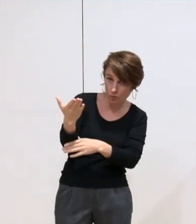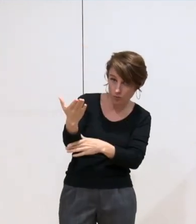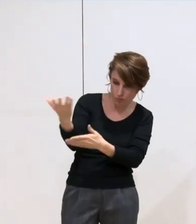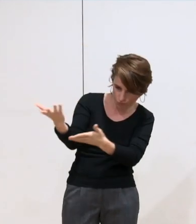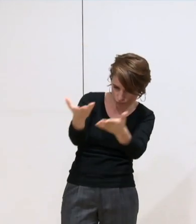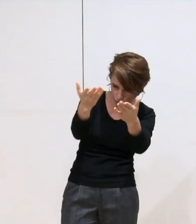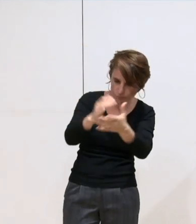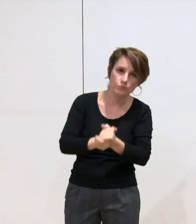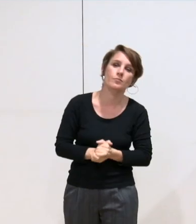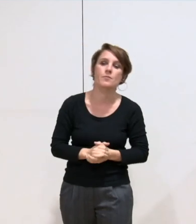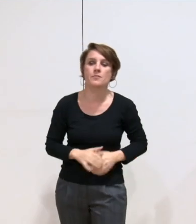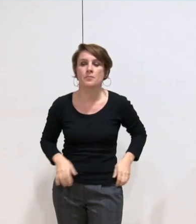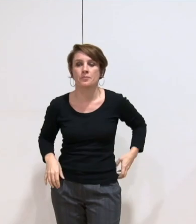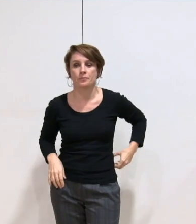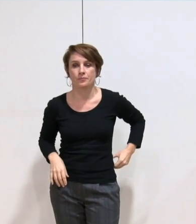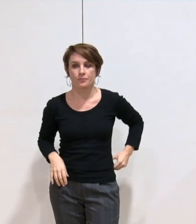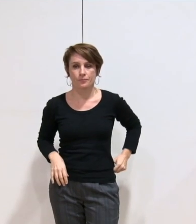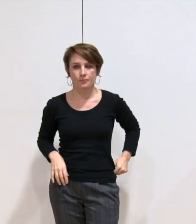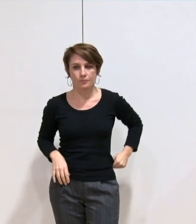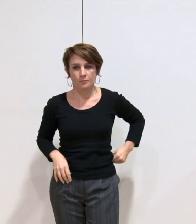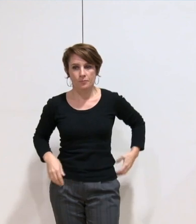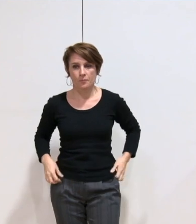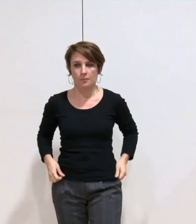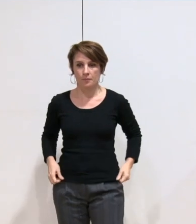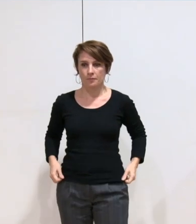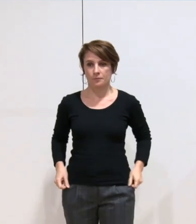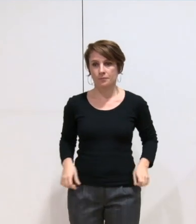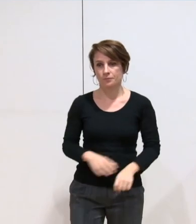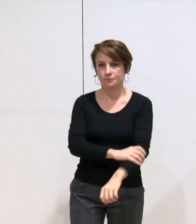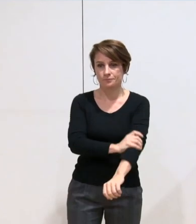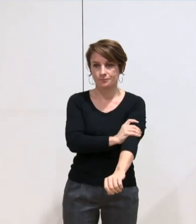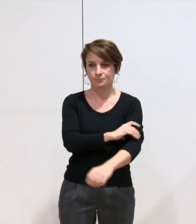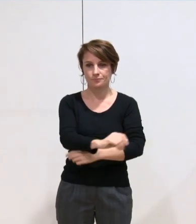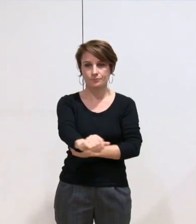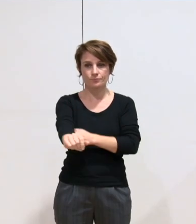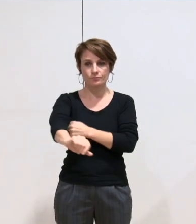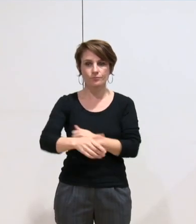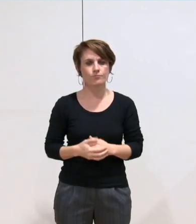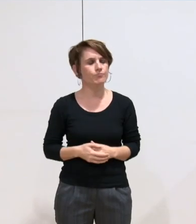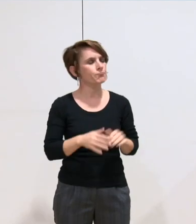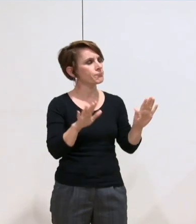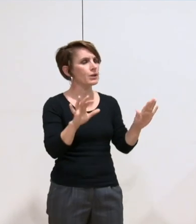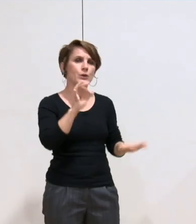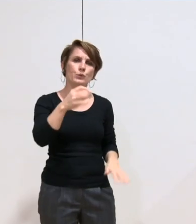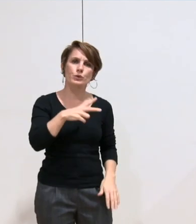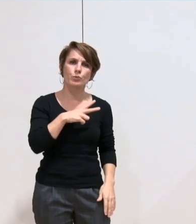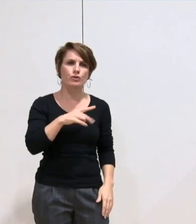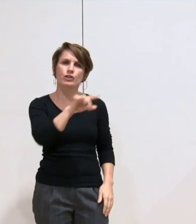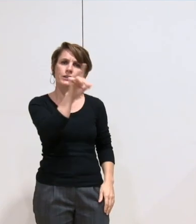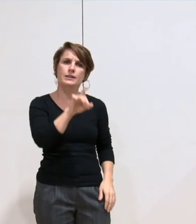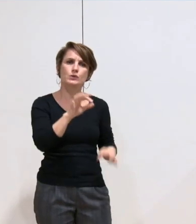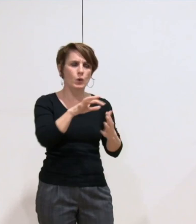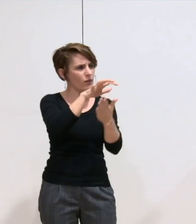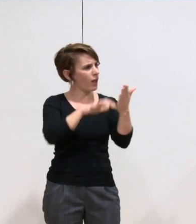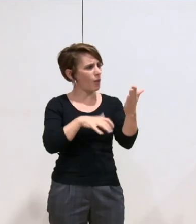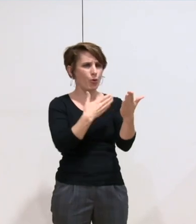parole. Oui, j'avais une question sur ce rapport,